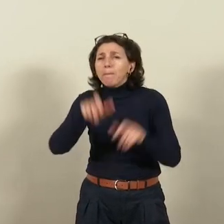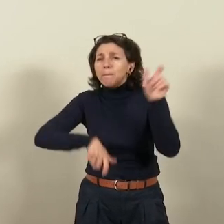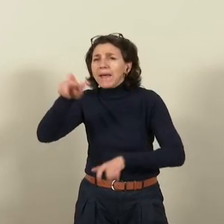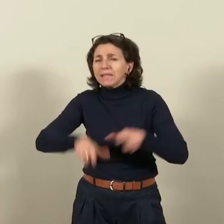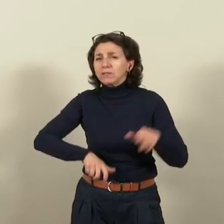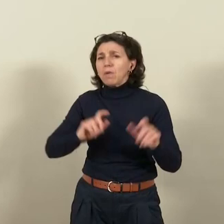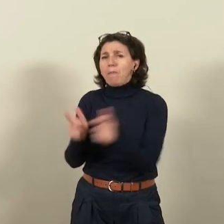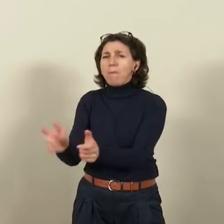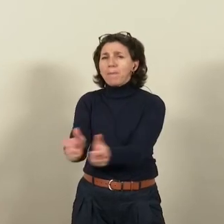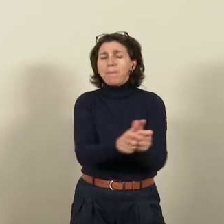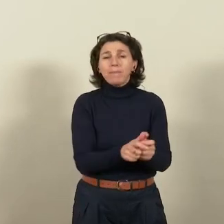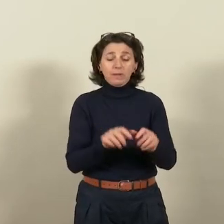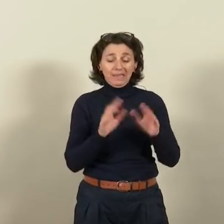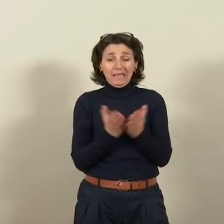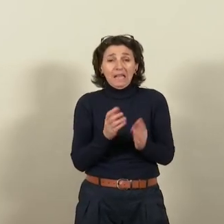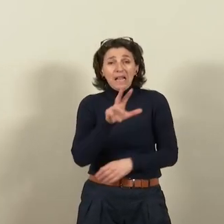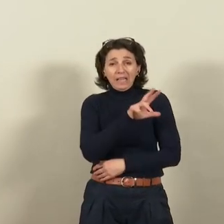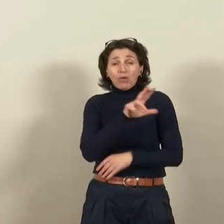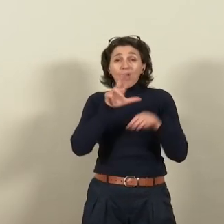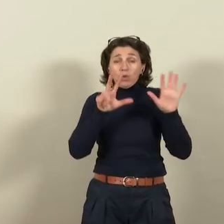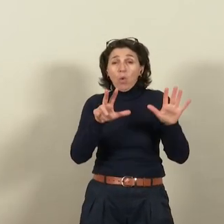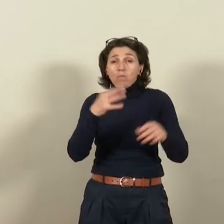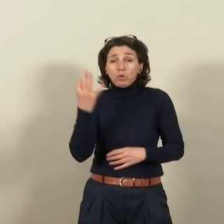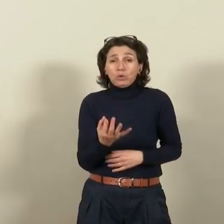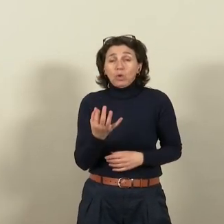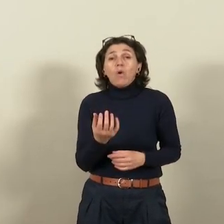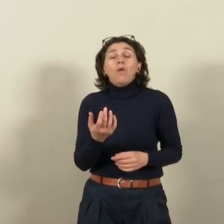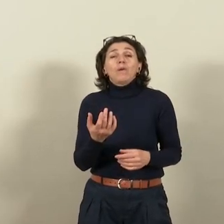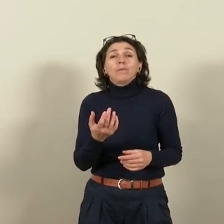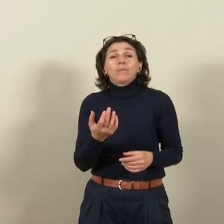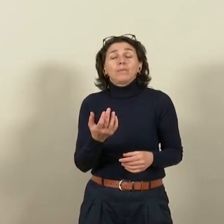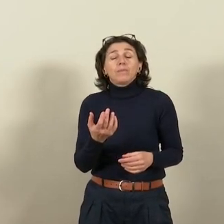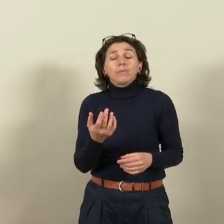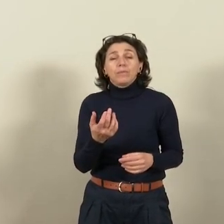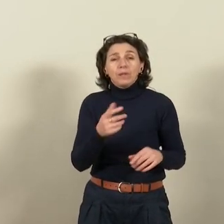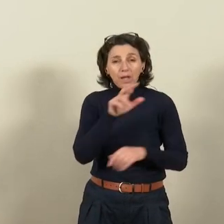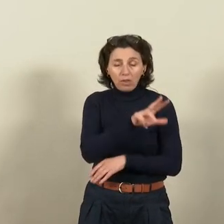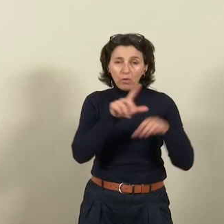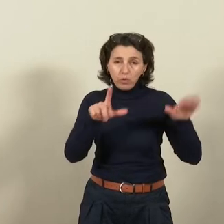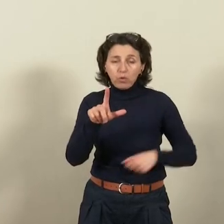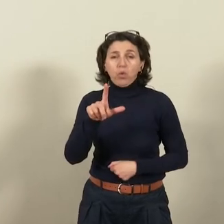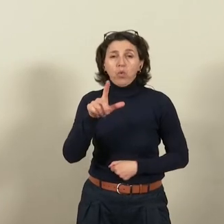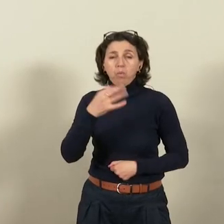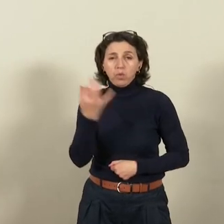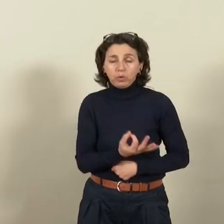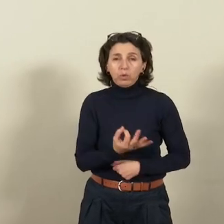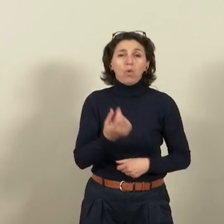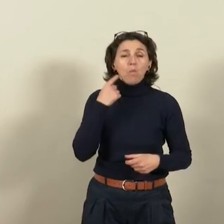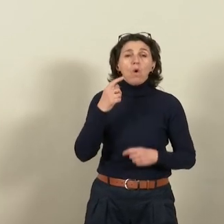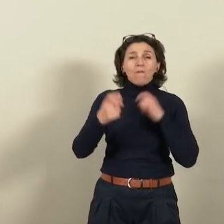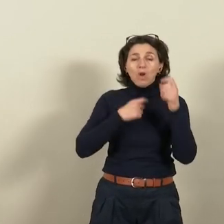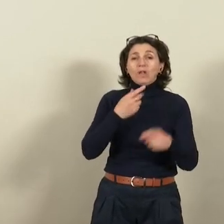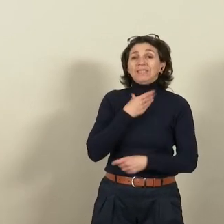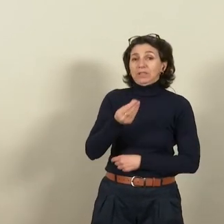% de violence sexuelle dont 82 % pardon concerné des victimes mineures et depuis nous avons